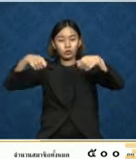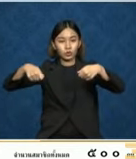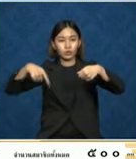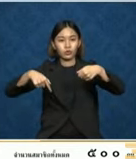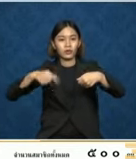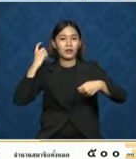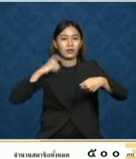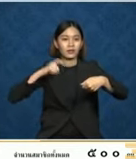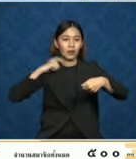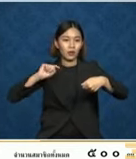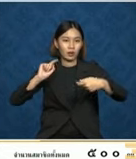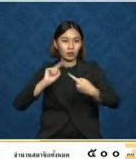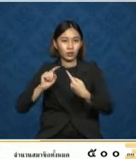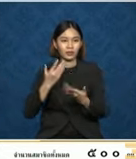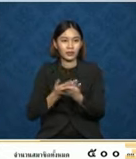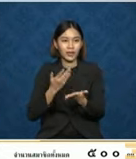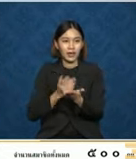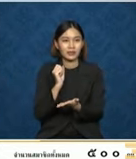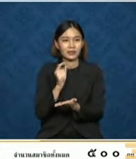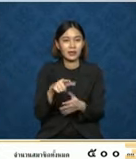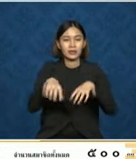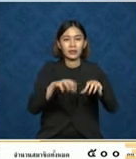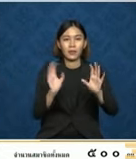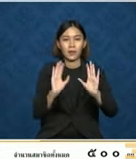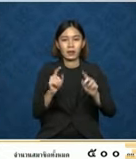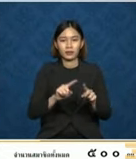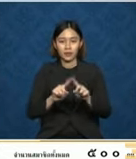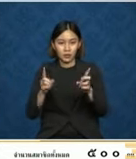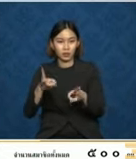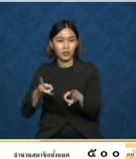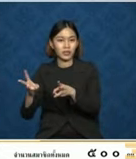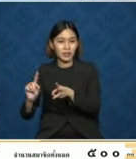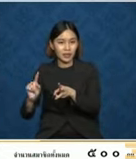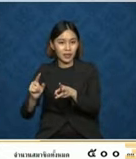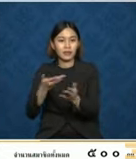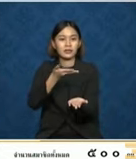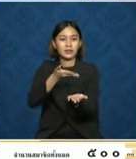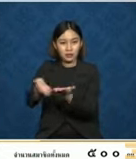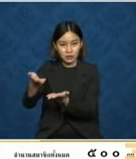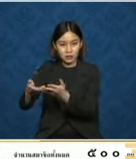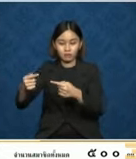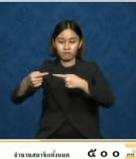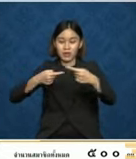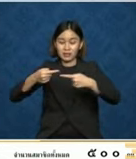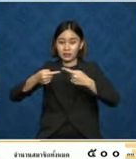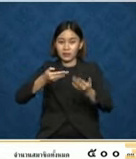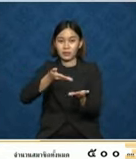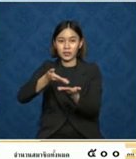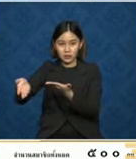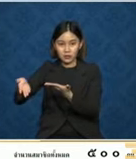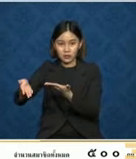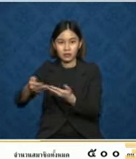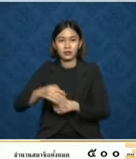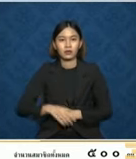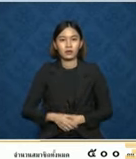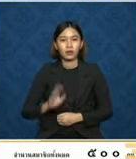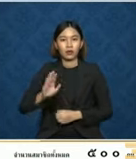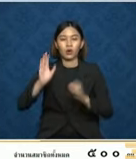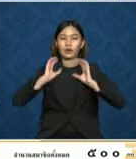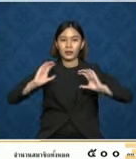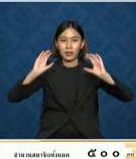ไต้หวันเนี่ยอาจจะไม่ได้มีค่าใช้จ่ายในการจัดการขยะแต่ใช้วิธีการโดยการที่เราจะต้องไปซื้อถุงนะคะซึ่งถุงขยะของรั